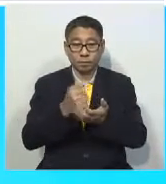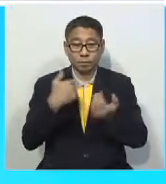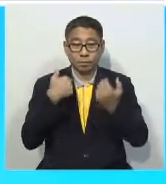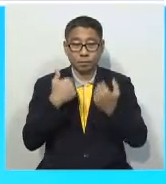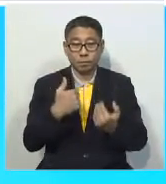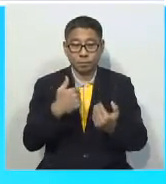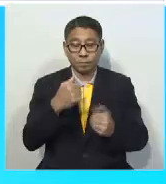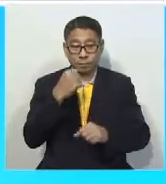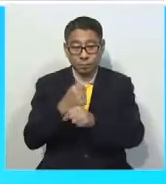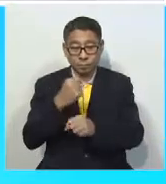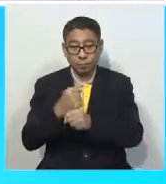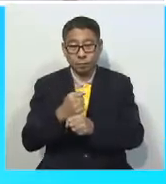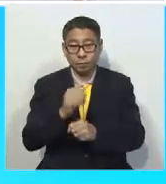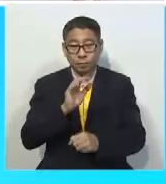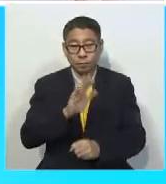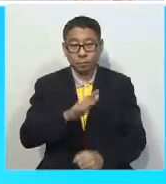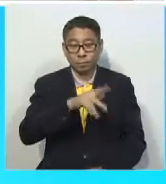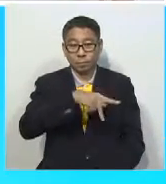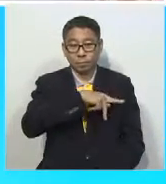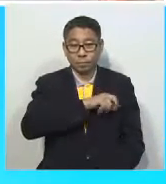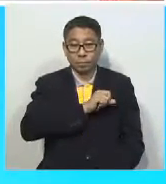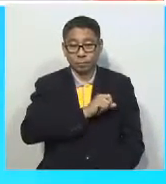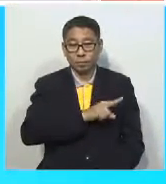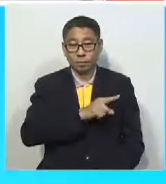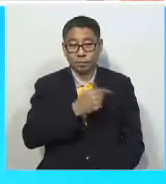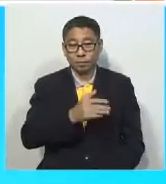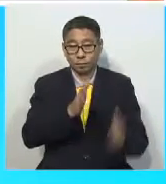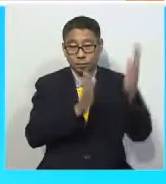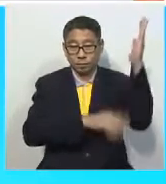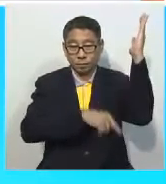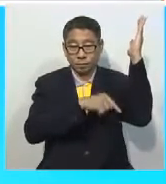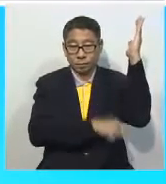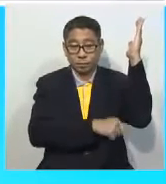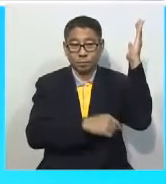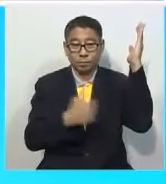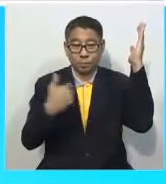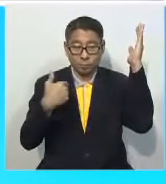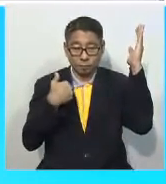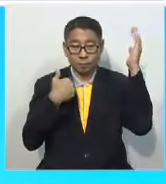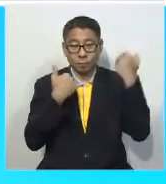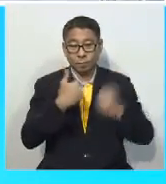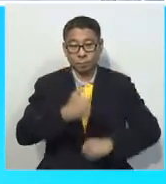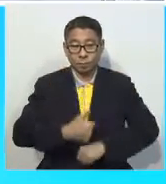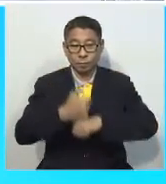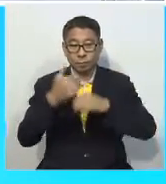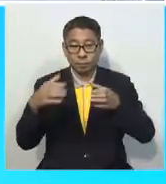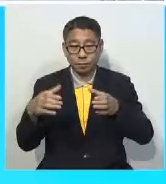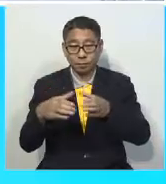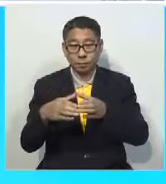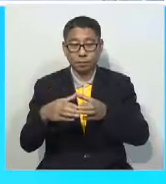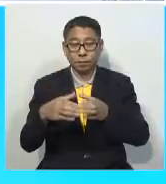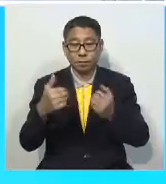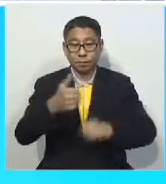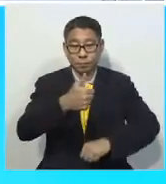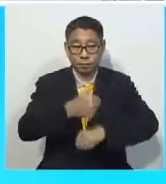แลการทำงานของพศในจังหวัดชายแดนภาคใต้และมีหัวหน้ากลุ่ม